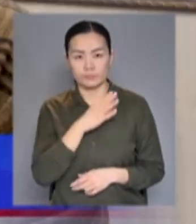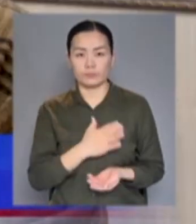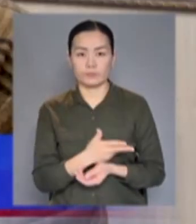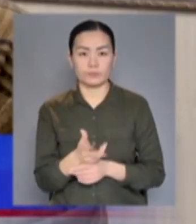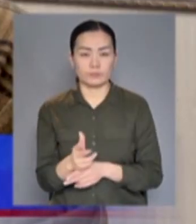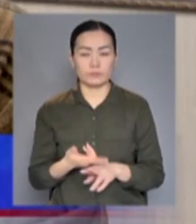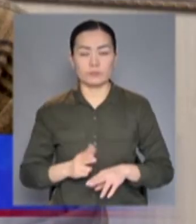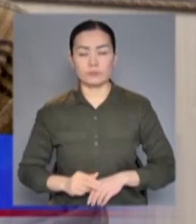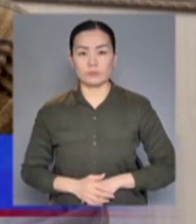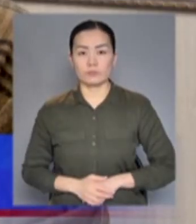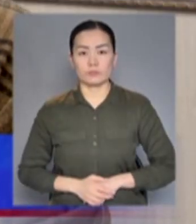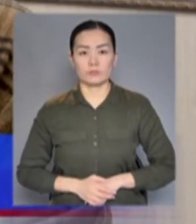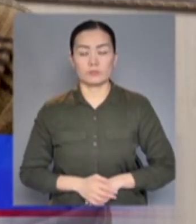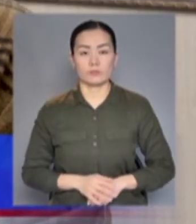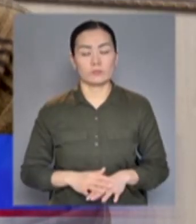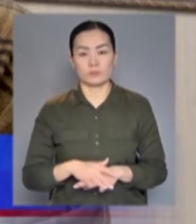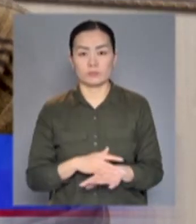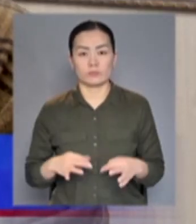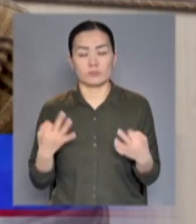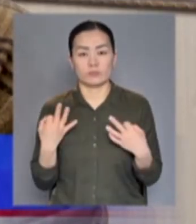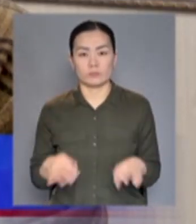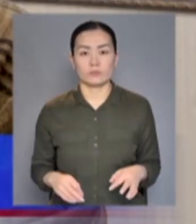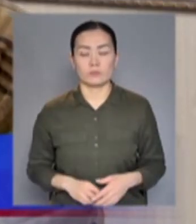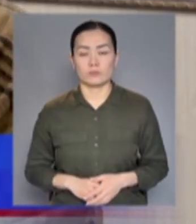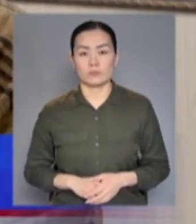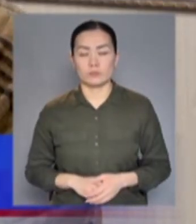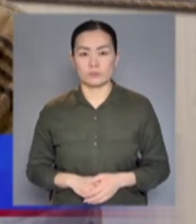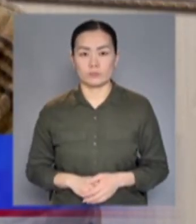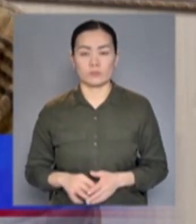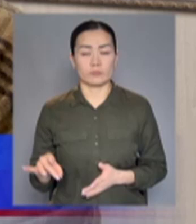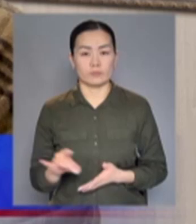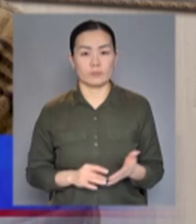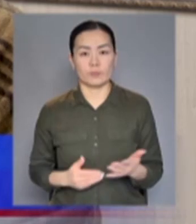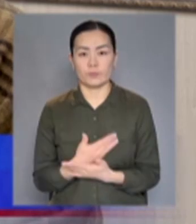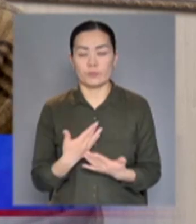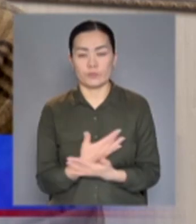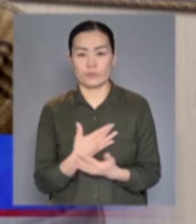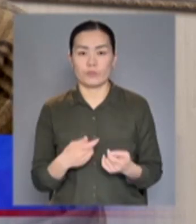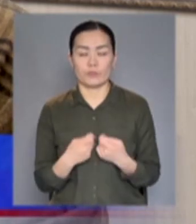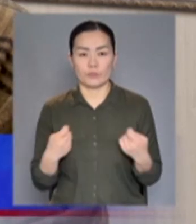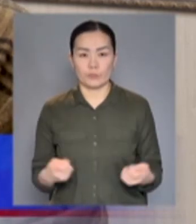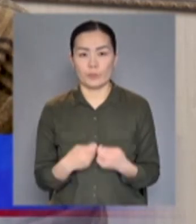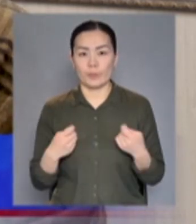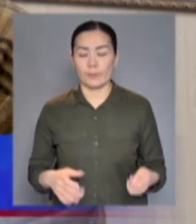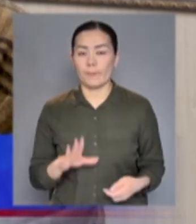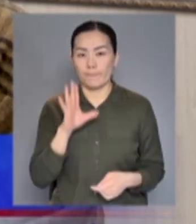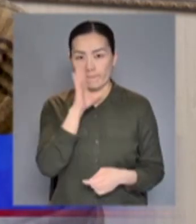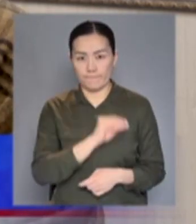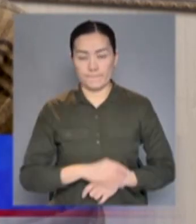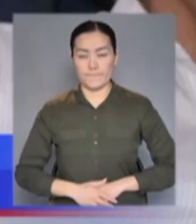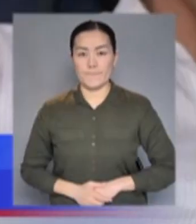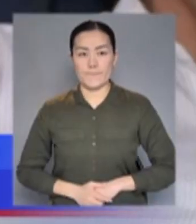санаймын. Өйткені халыққа еркін әрі қысқа тез ақпараттарды, мағлұматтарды жедел